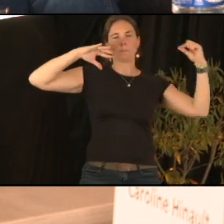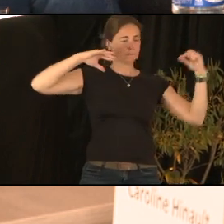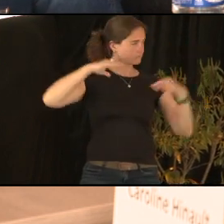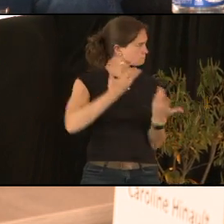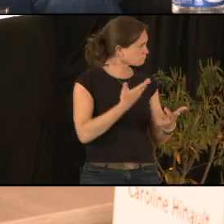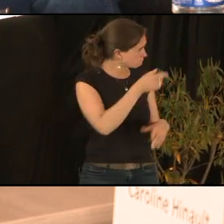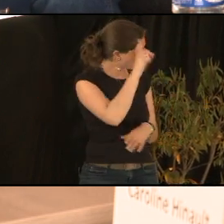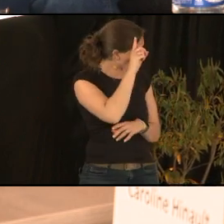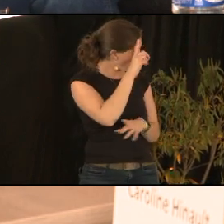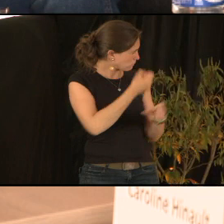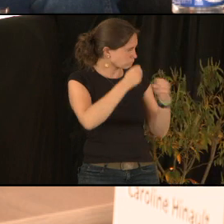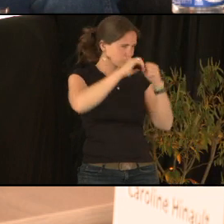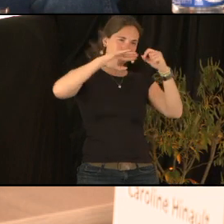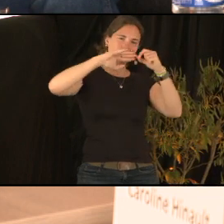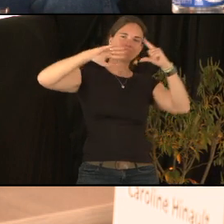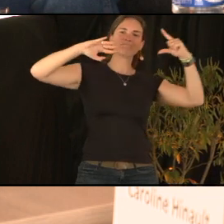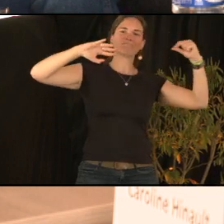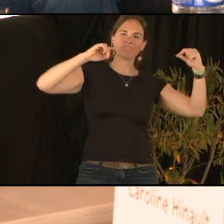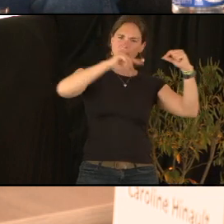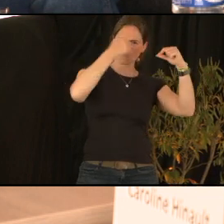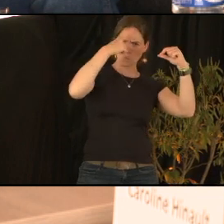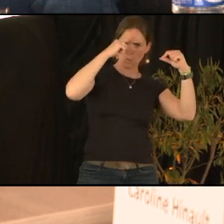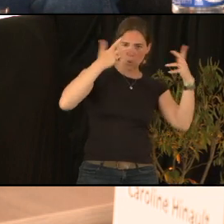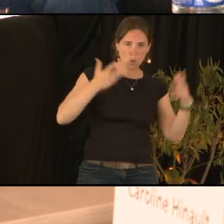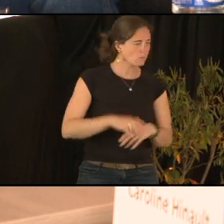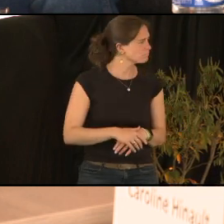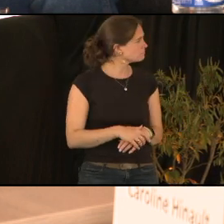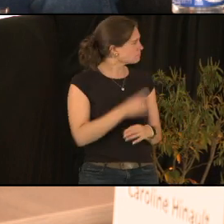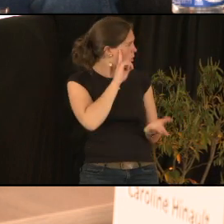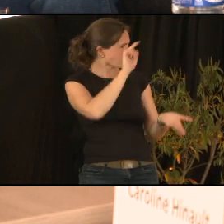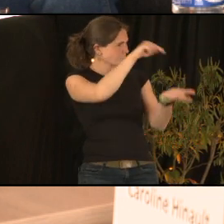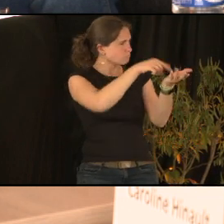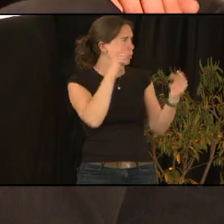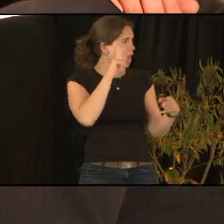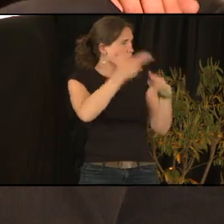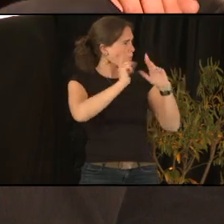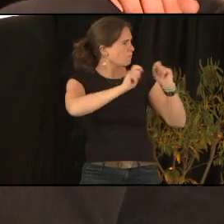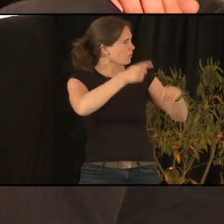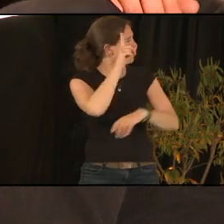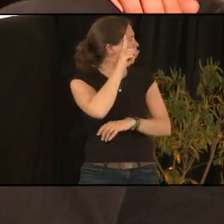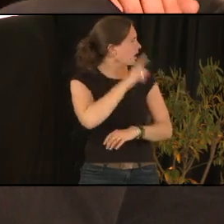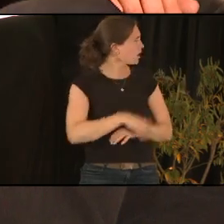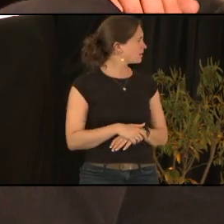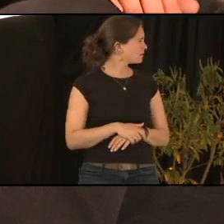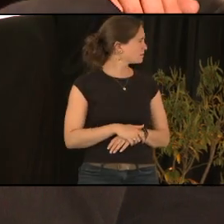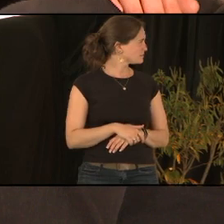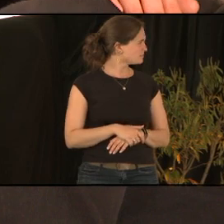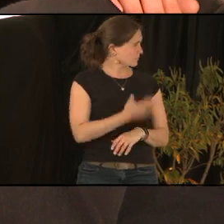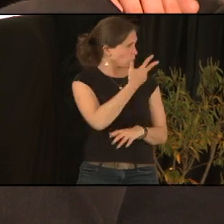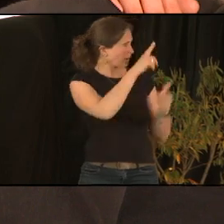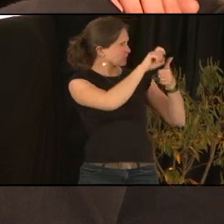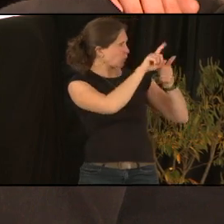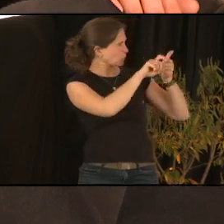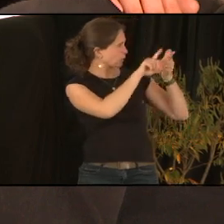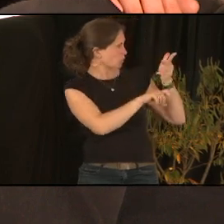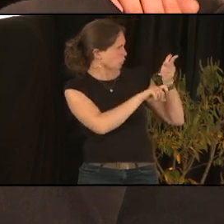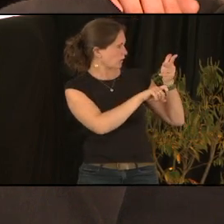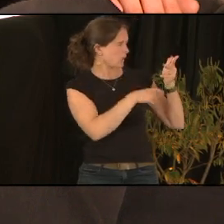Pourquoi en avoir fait une presqu'île? Pourquoi ce lieu? Et pourquoi ce nom? Trois questions en une.